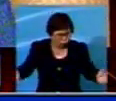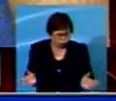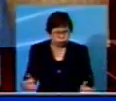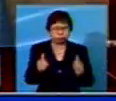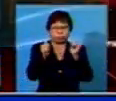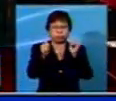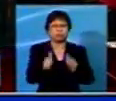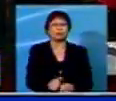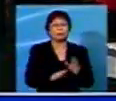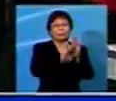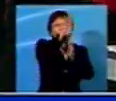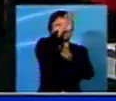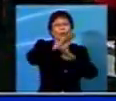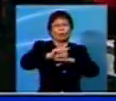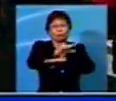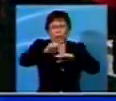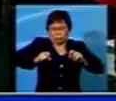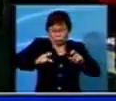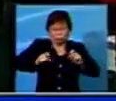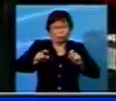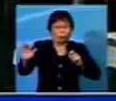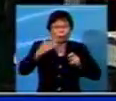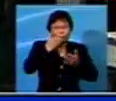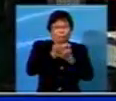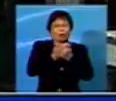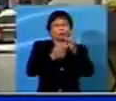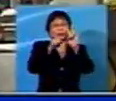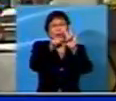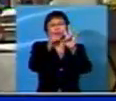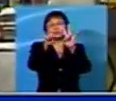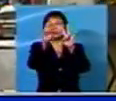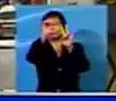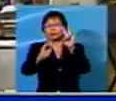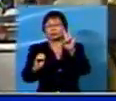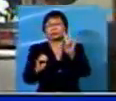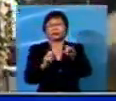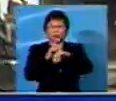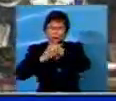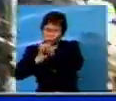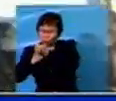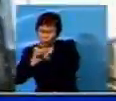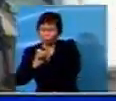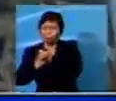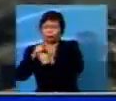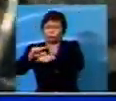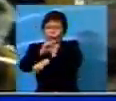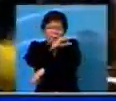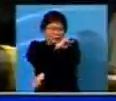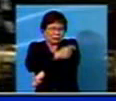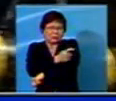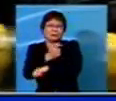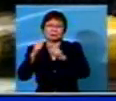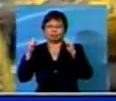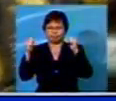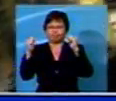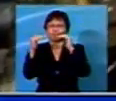encouraging pertumbuhan penggunaan swasta juga baik pada 7.1% disokong keadaan guna tenaga yang stabil